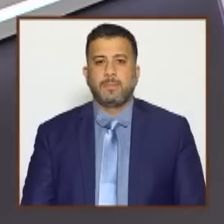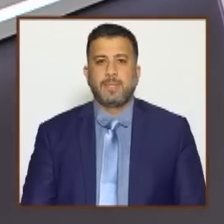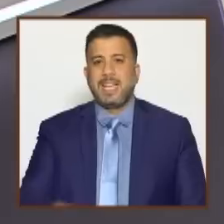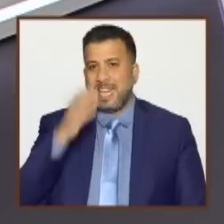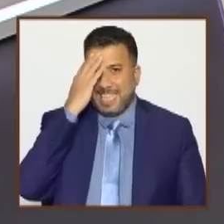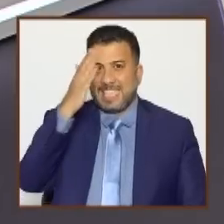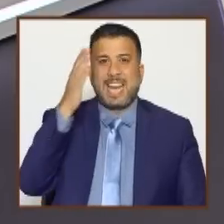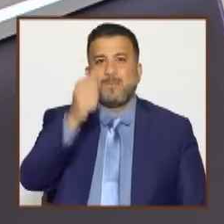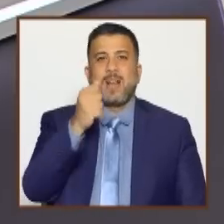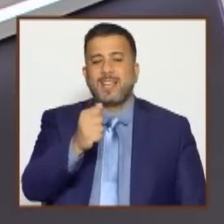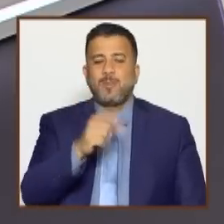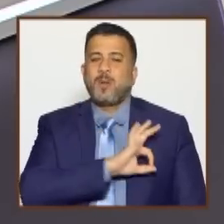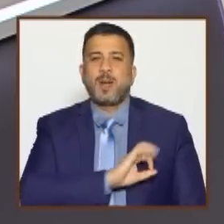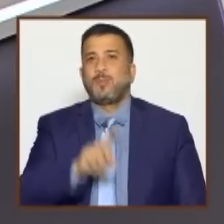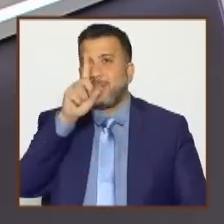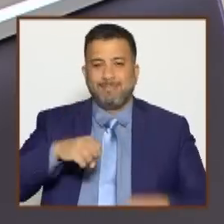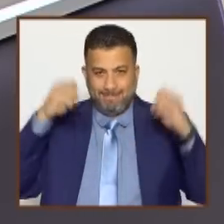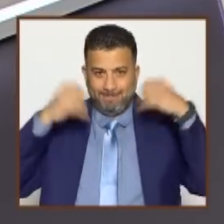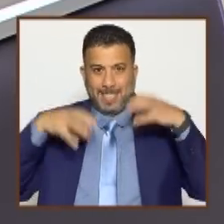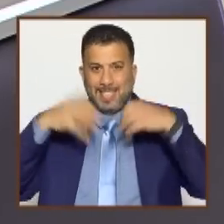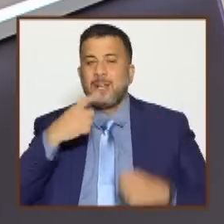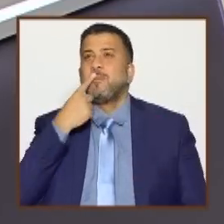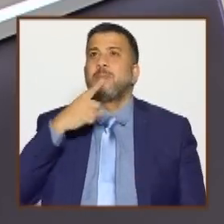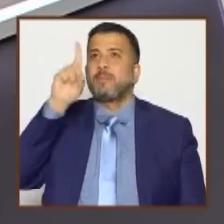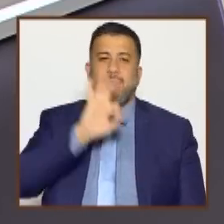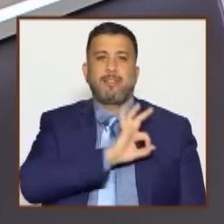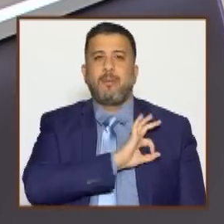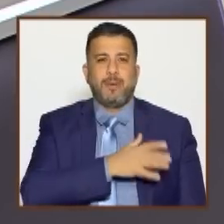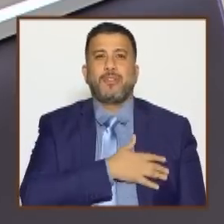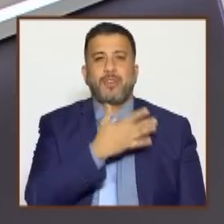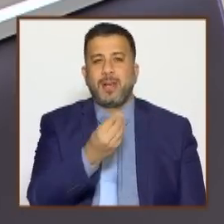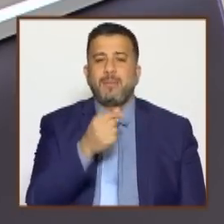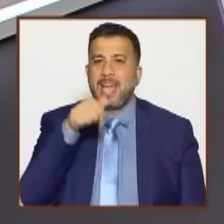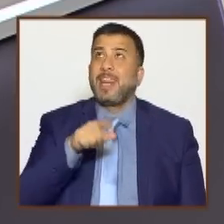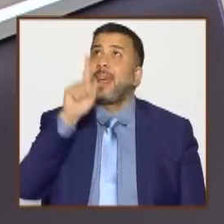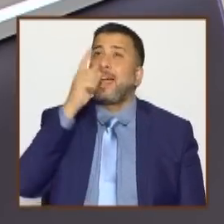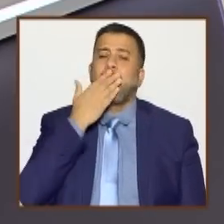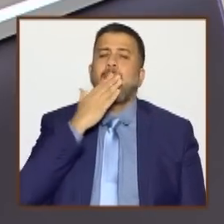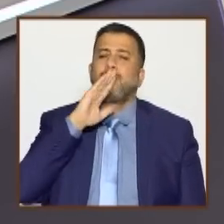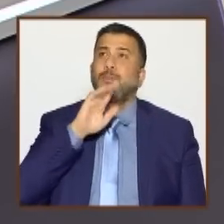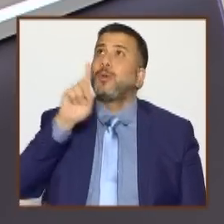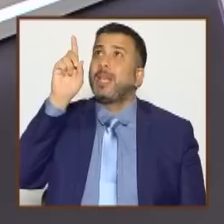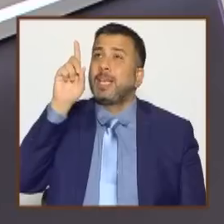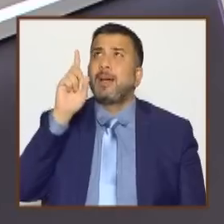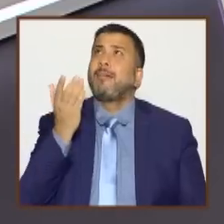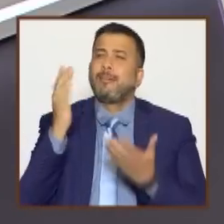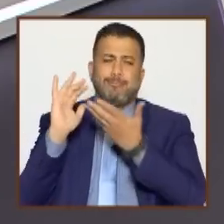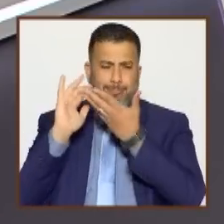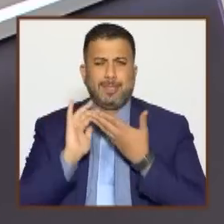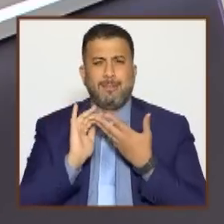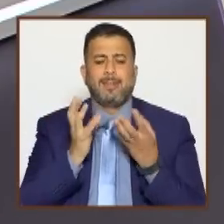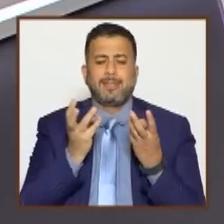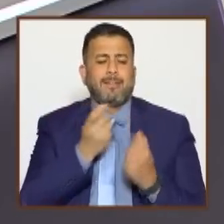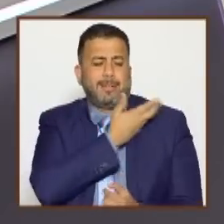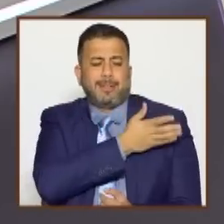تَعْلَمُونَ. السلام عليكم ورحمة الله وبركاته. بسم الله الرحمن الرحيم. إن الحمد لله نحمده ونستعينه